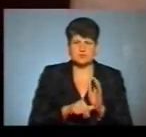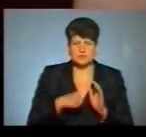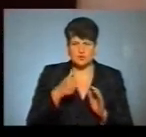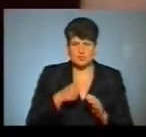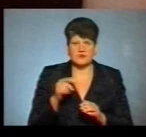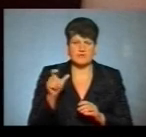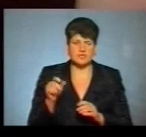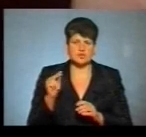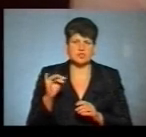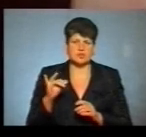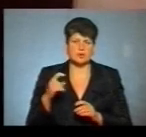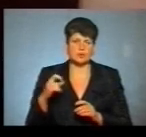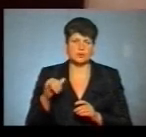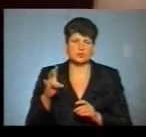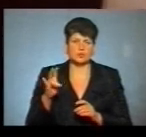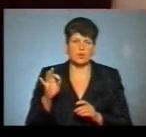Євгенія Чехунова.